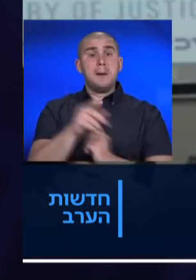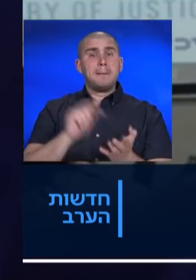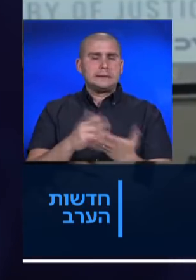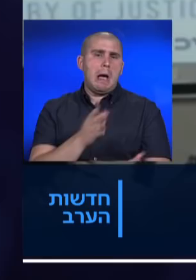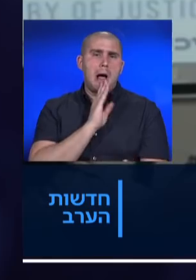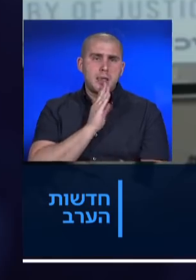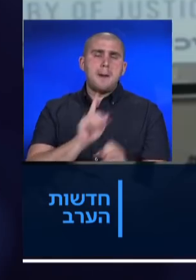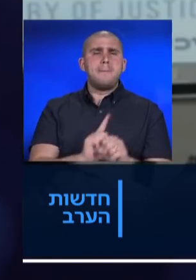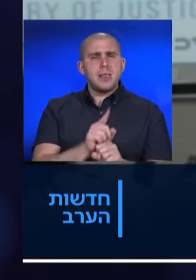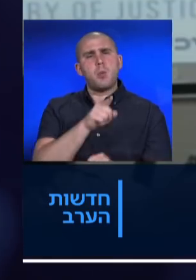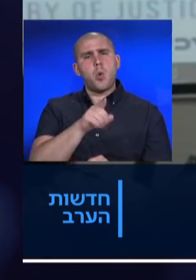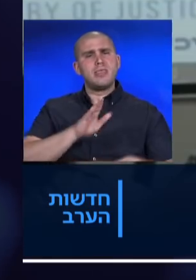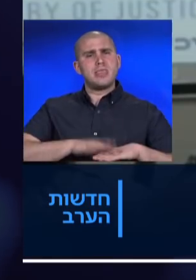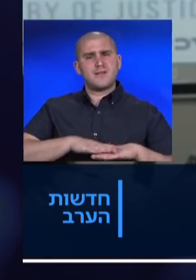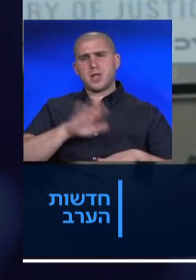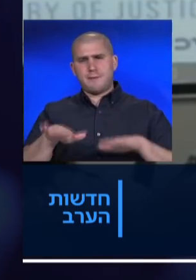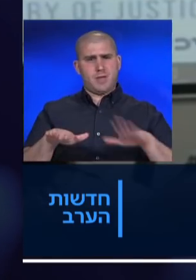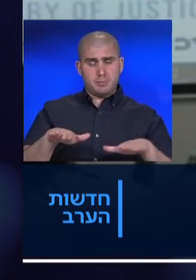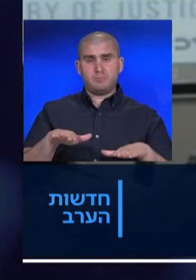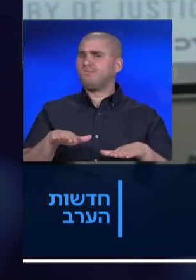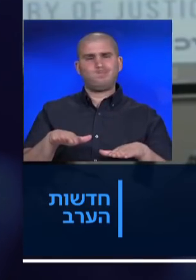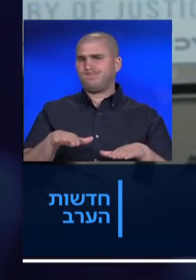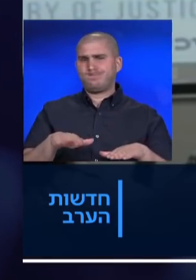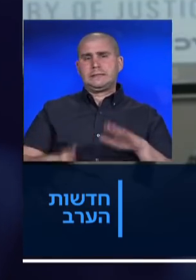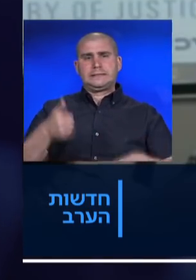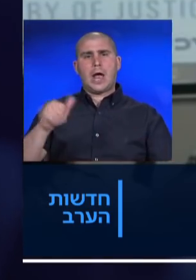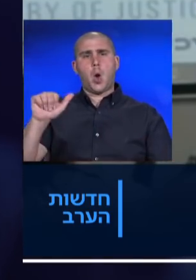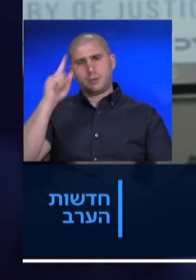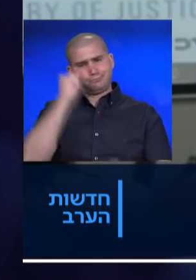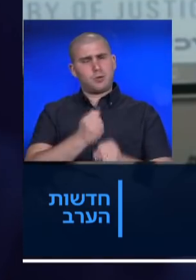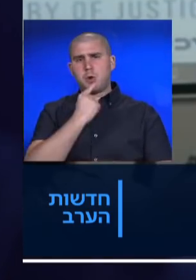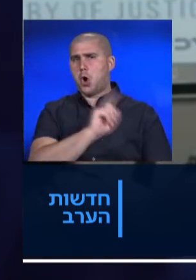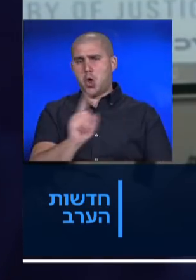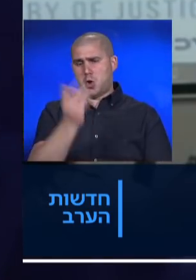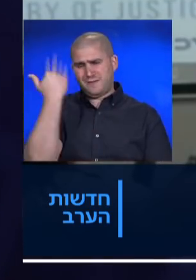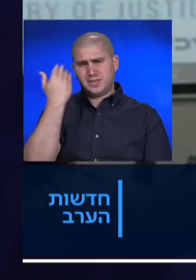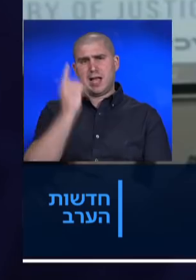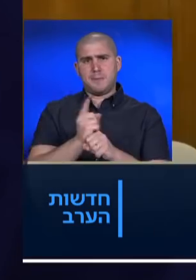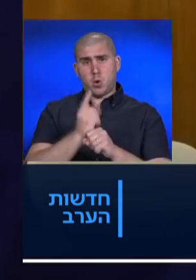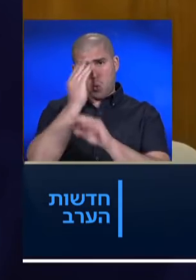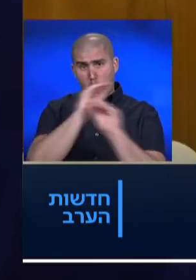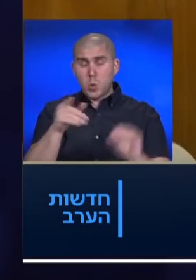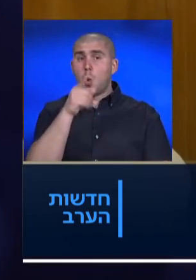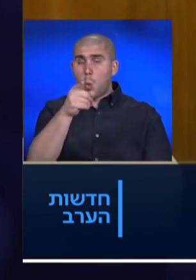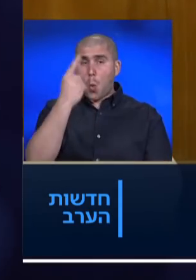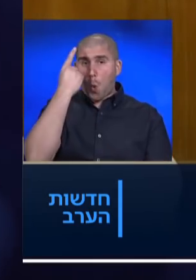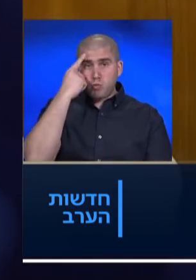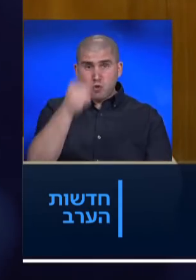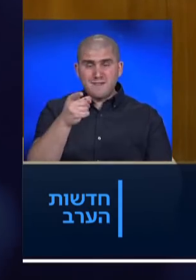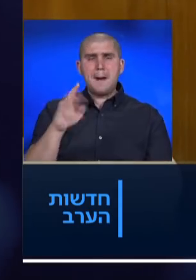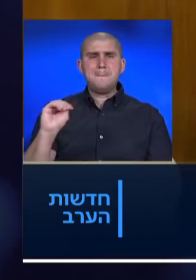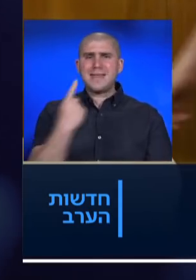הוא יהיה בתפקיד הזה. לא כך לדעת השר אוחנה, שמודיע לפני זמן קצר שלא רק שהוא חושב שלמנדלבית אין